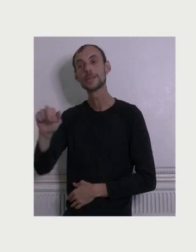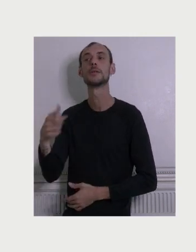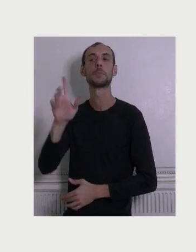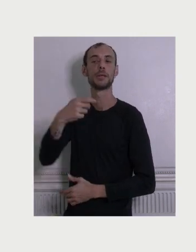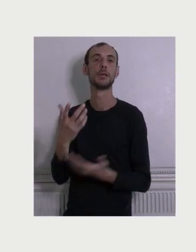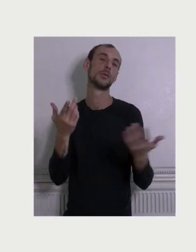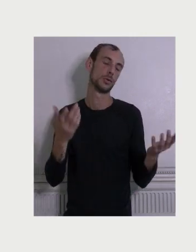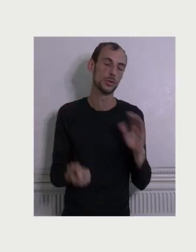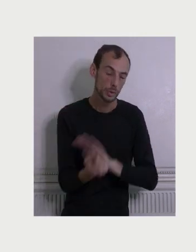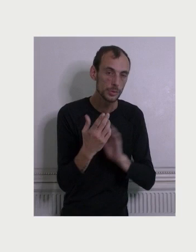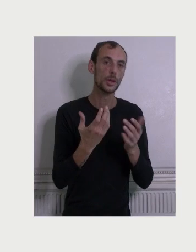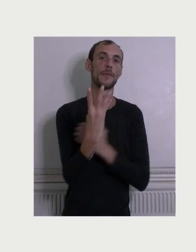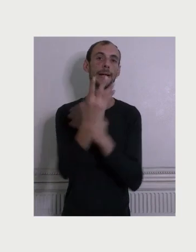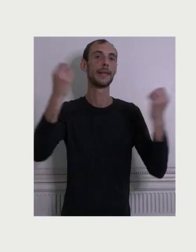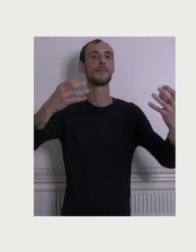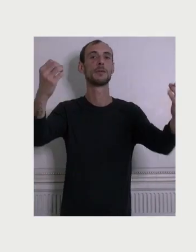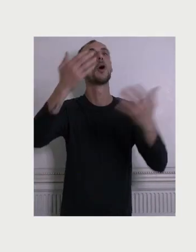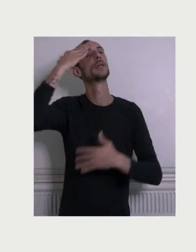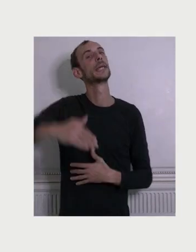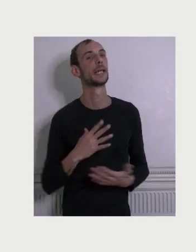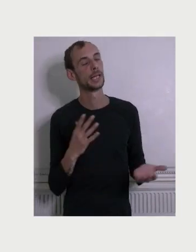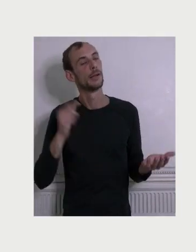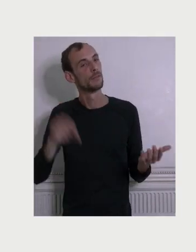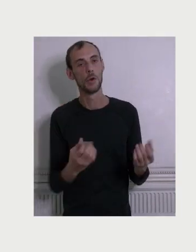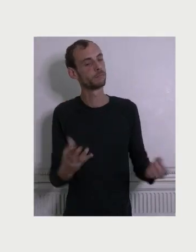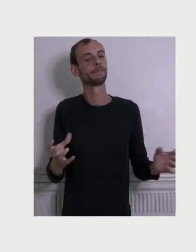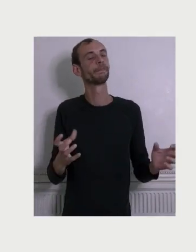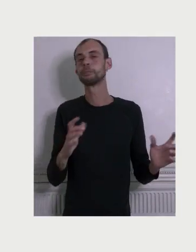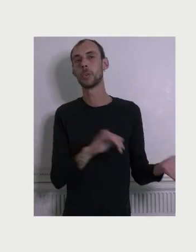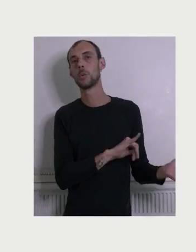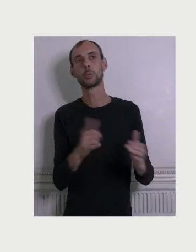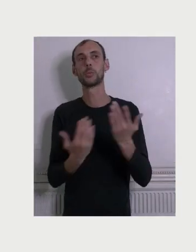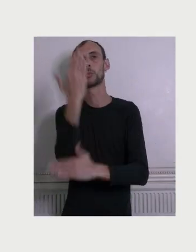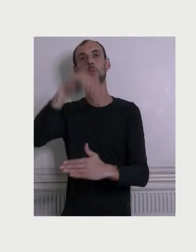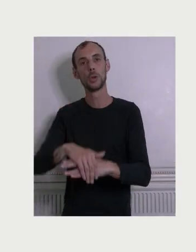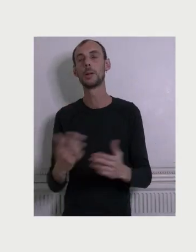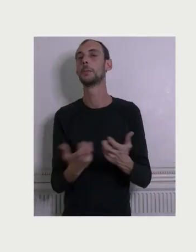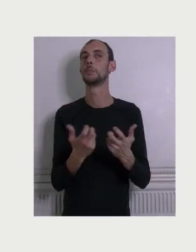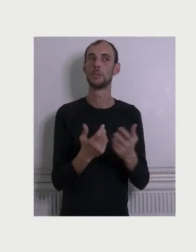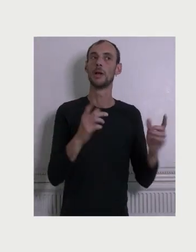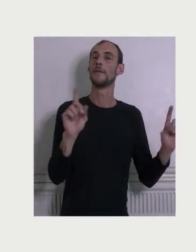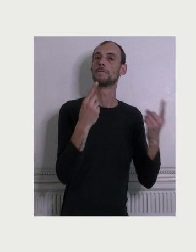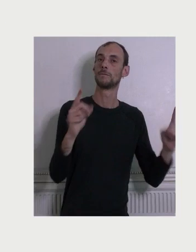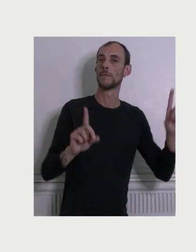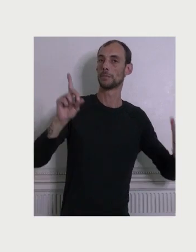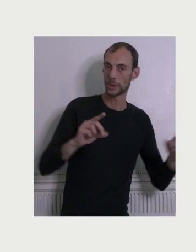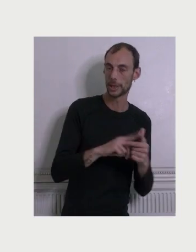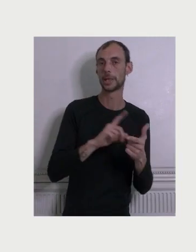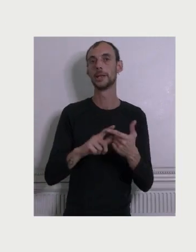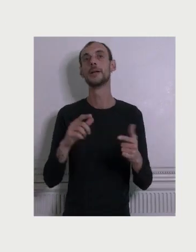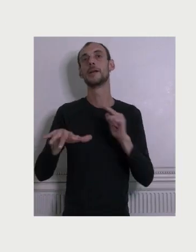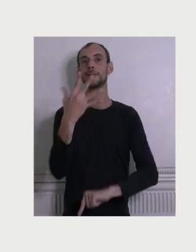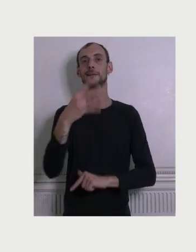cet effort énorme d'investissement pour notre collectivité. Agir sur nos bâtiments, c'est aussi travailler